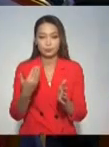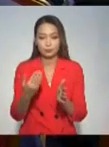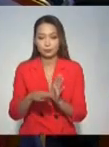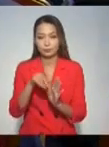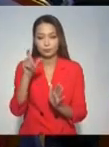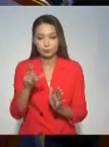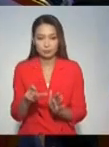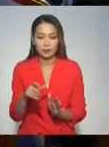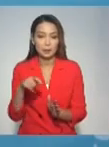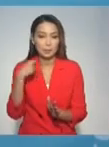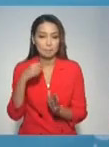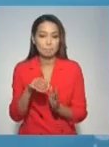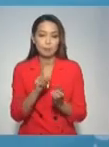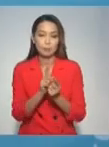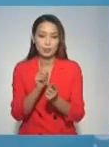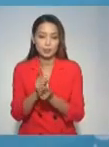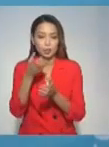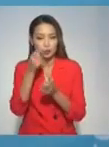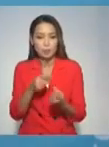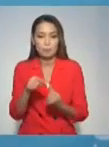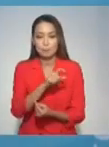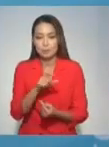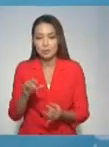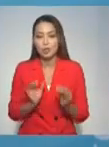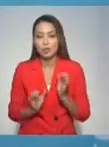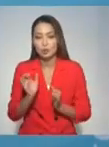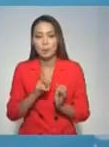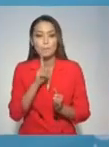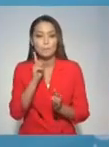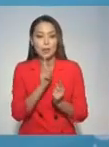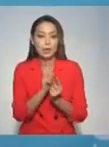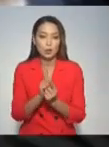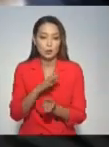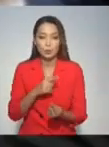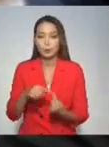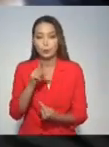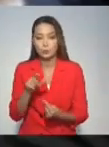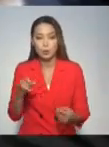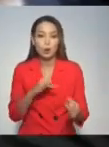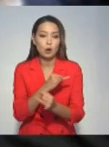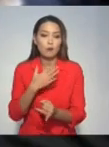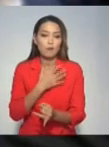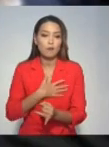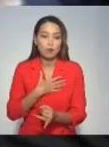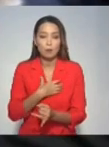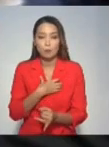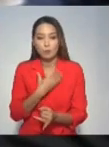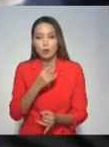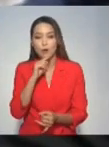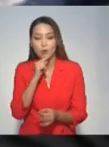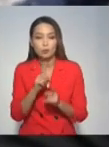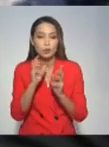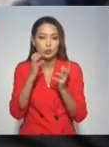кандидатов в президенты встретились с горняками, бизнесменами и студенческой молодежью. С предпринимателями обсудили развитие нацэкономики и